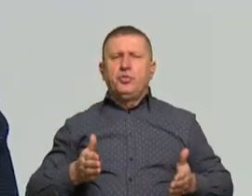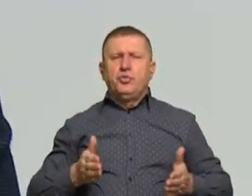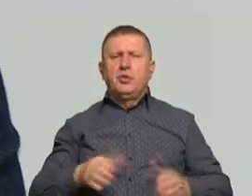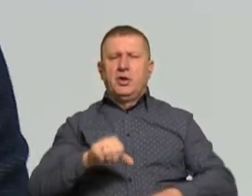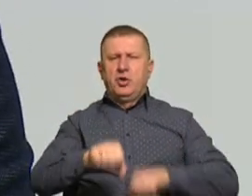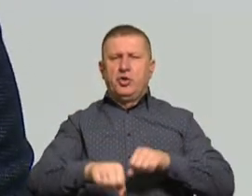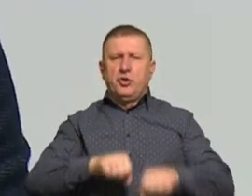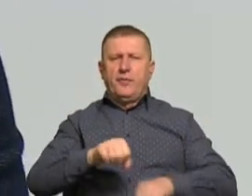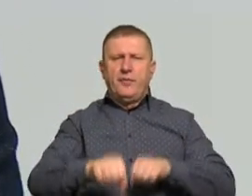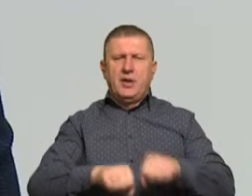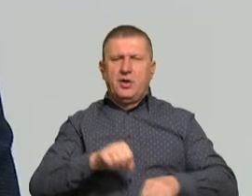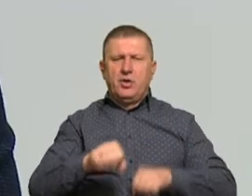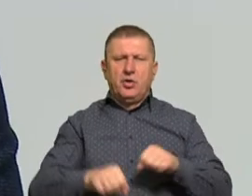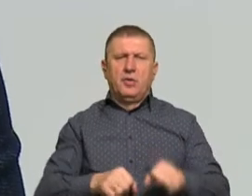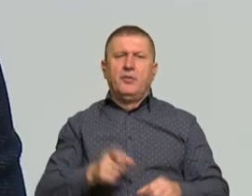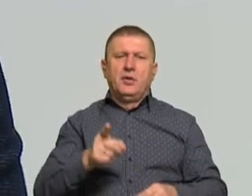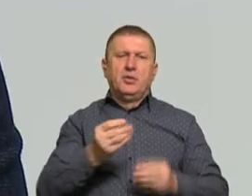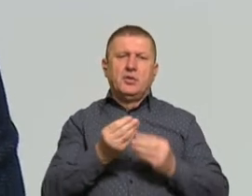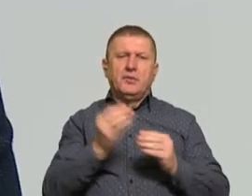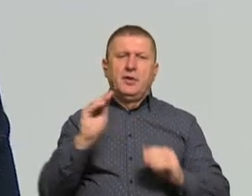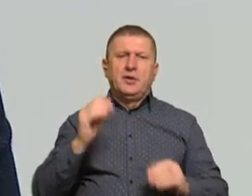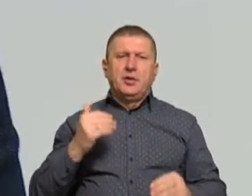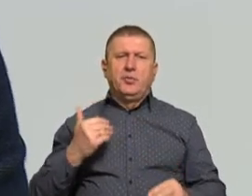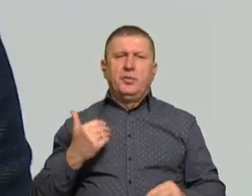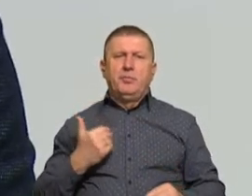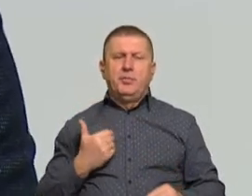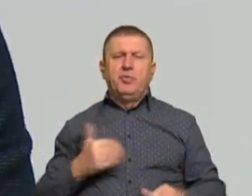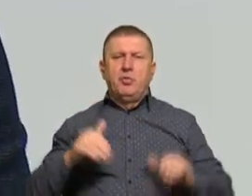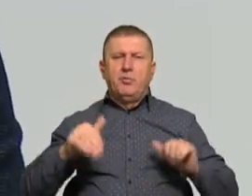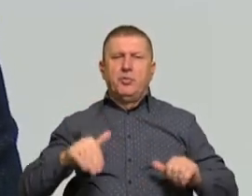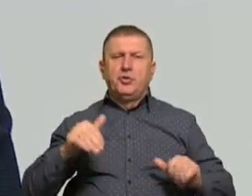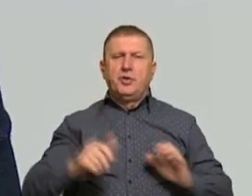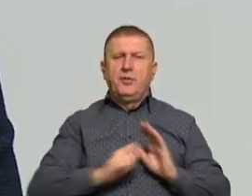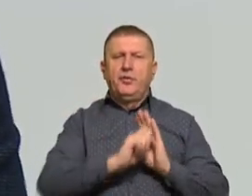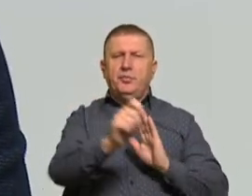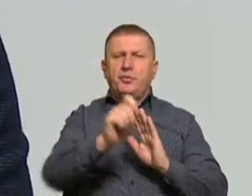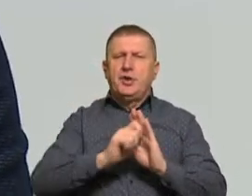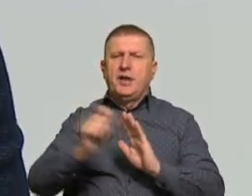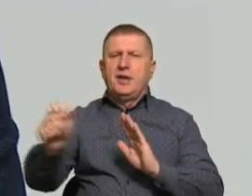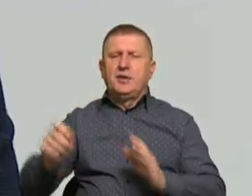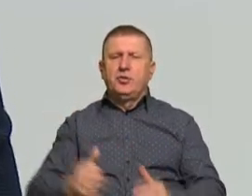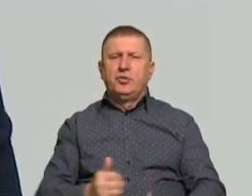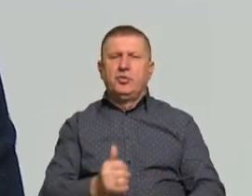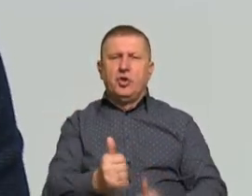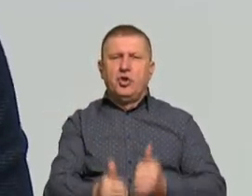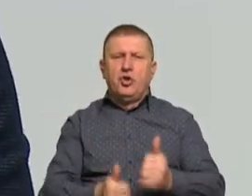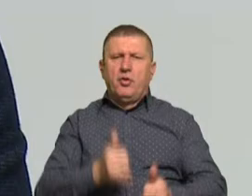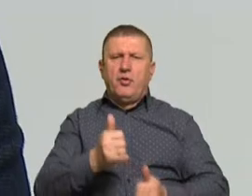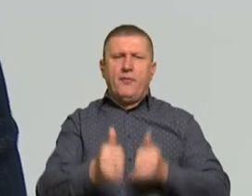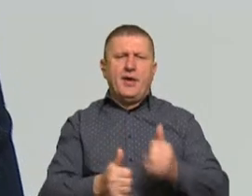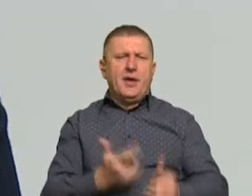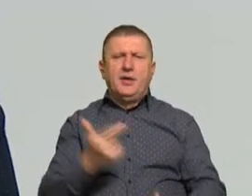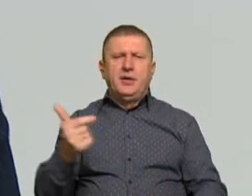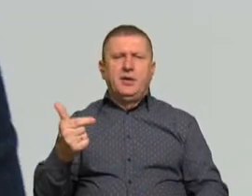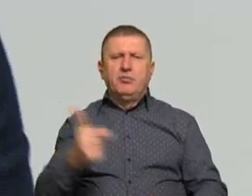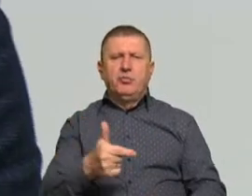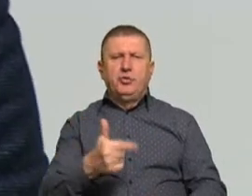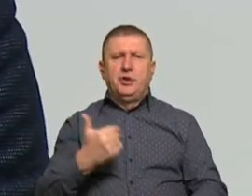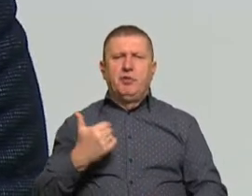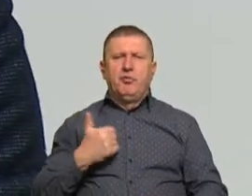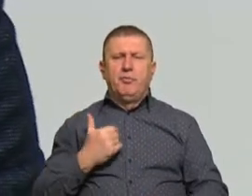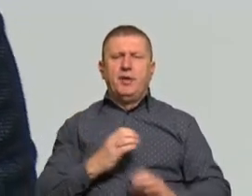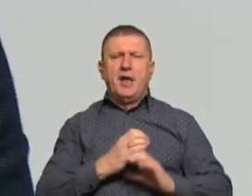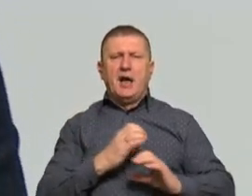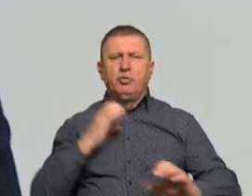Dróg rowerowych, które zwiększałyby także mobilność, niezależność, samodzielność mieszkańców. Nie tylko dróg